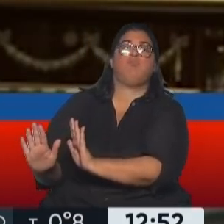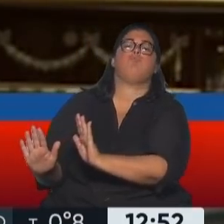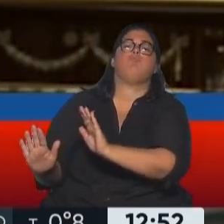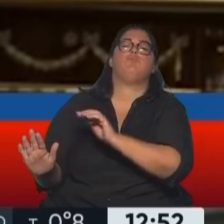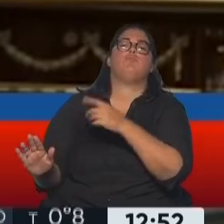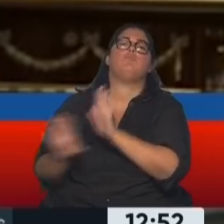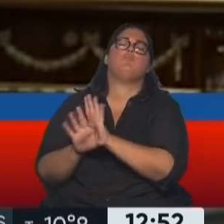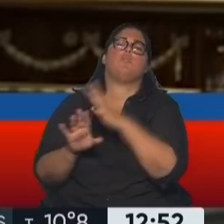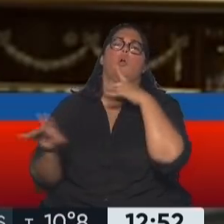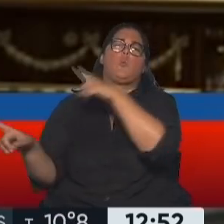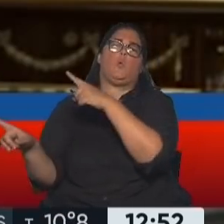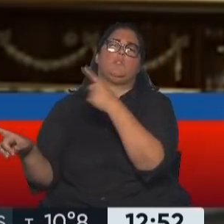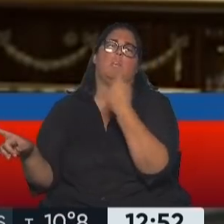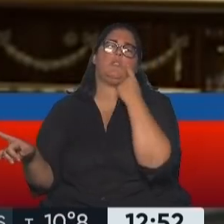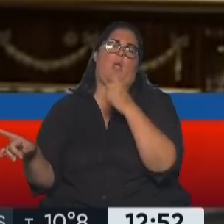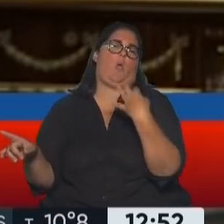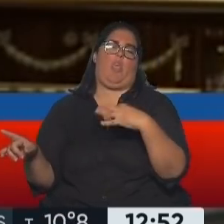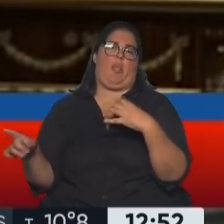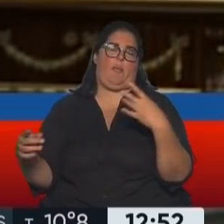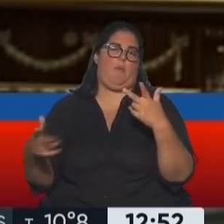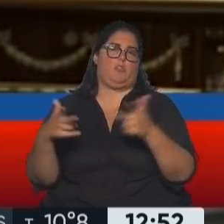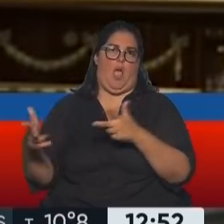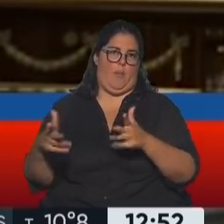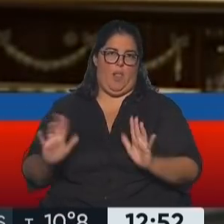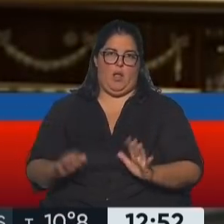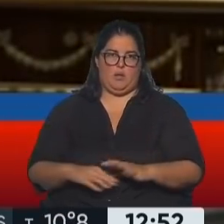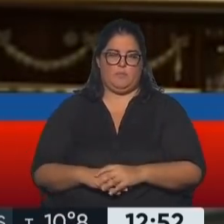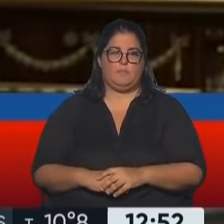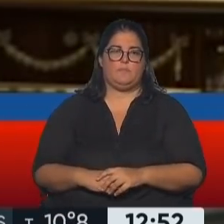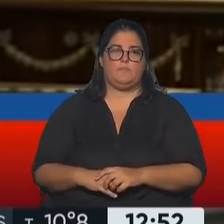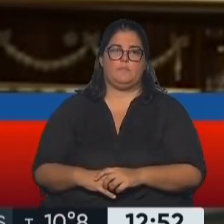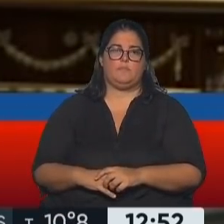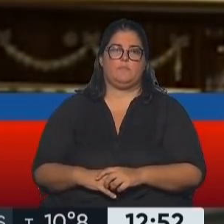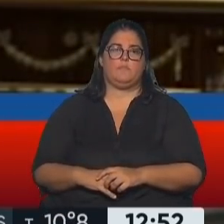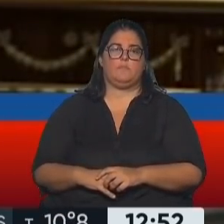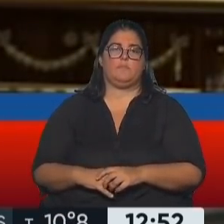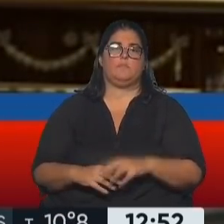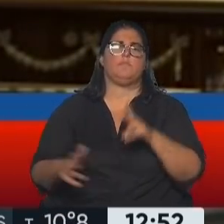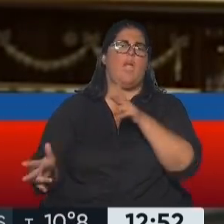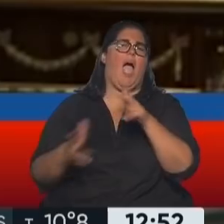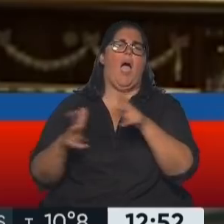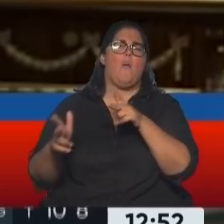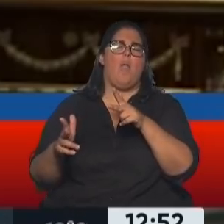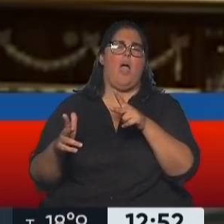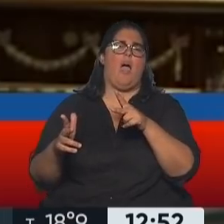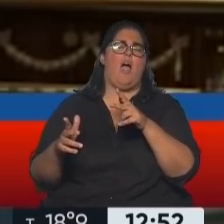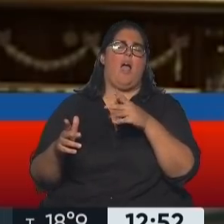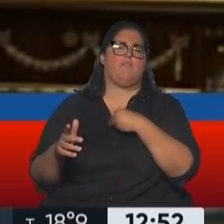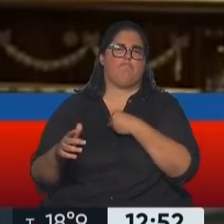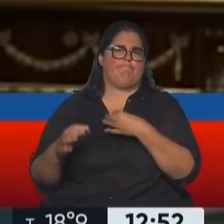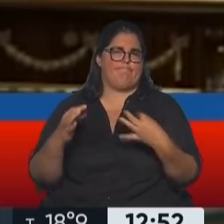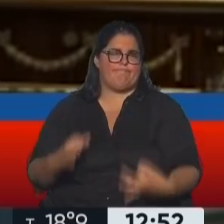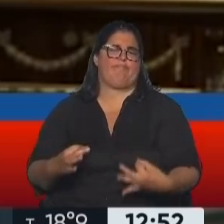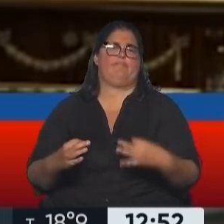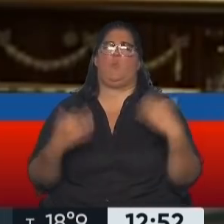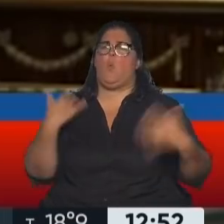до простої і логічної думки. Треба говорити. Говорити змістовно,